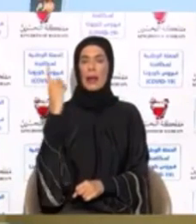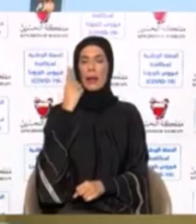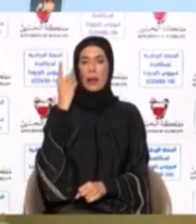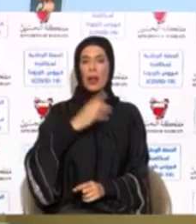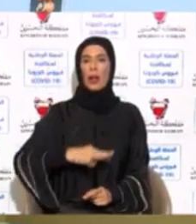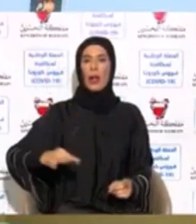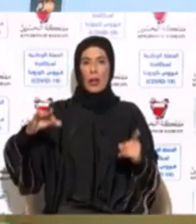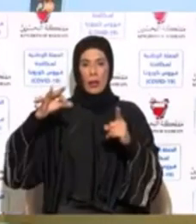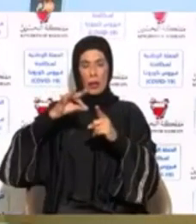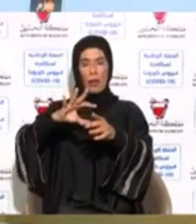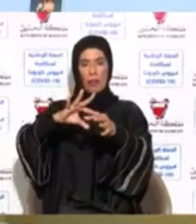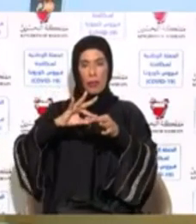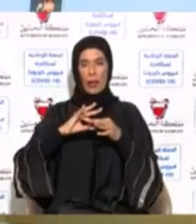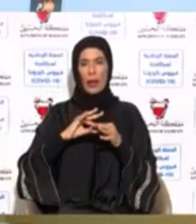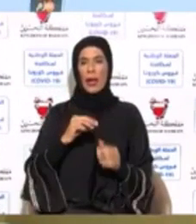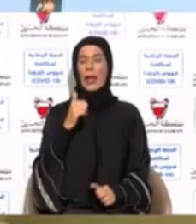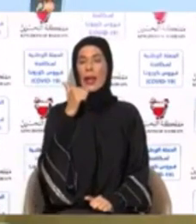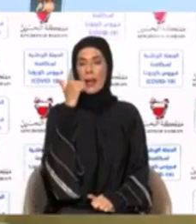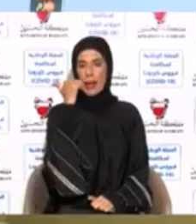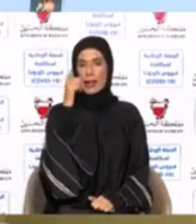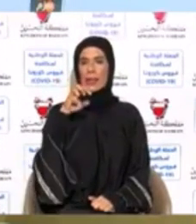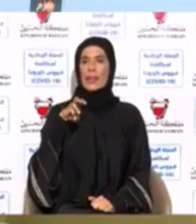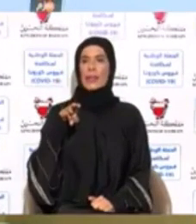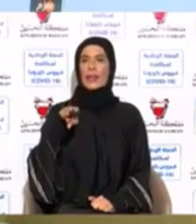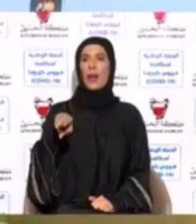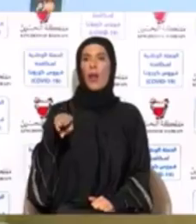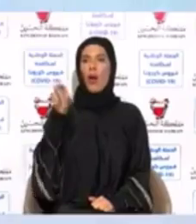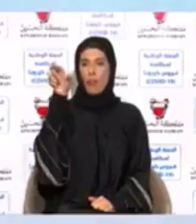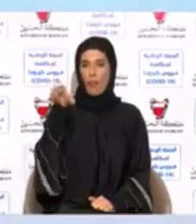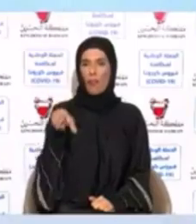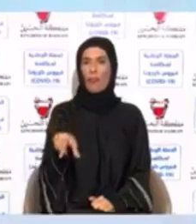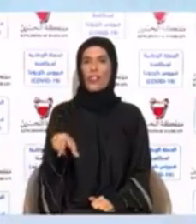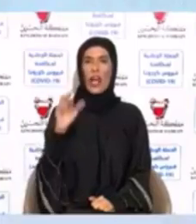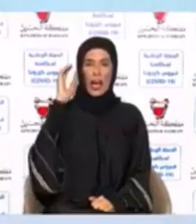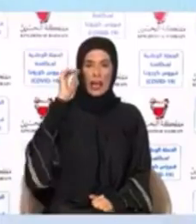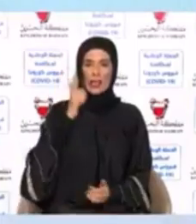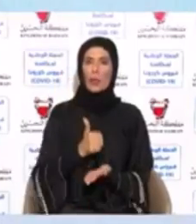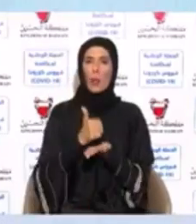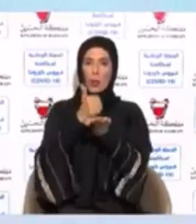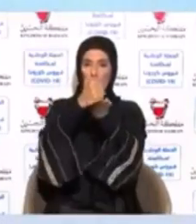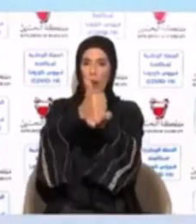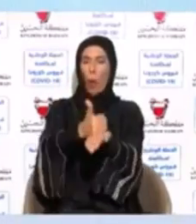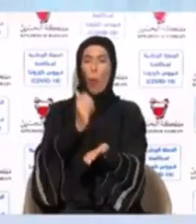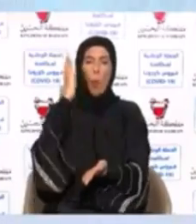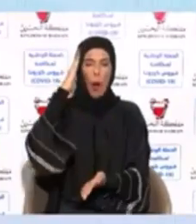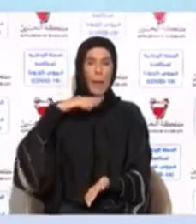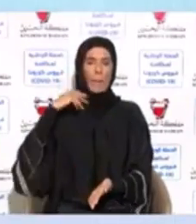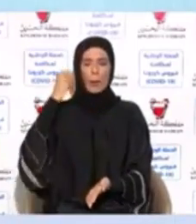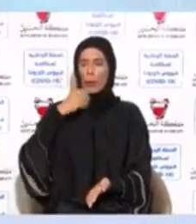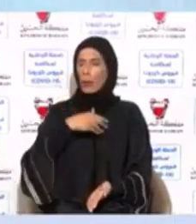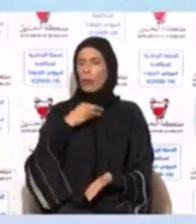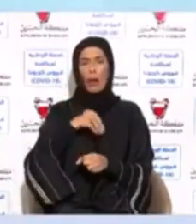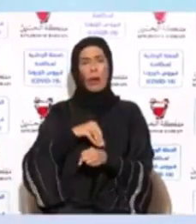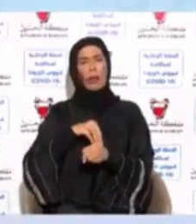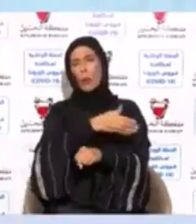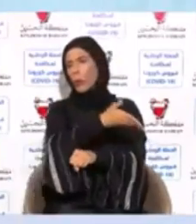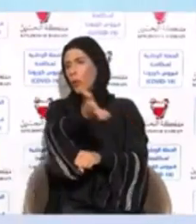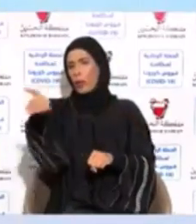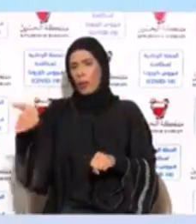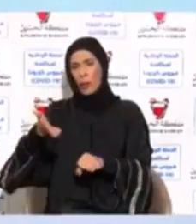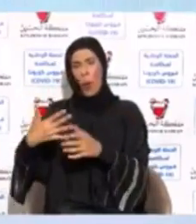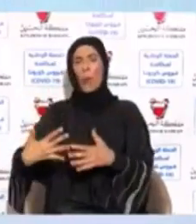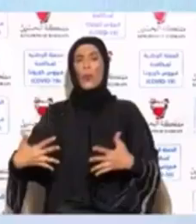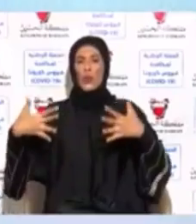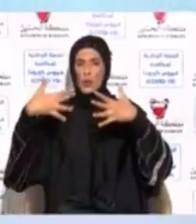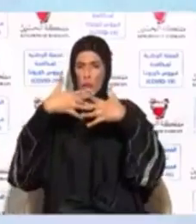هدفنا فعلا نوصل إلى 6000 متطوع ومتطوعة في التجارب حسب الدراسة المعمول بها، وندعو الجميع للمشاركة. طبعا